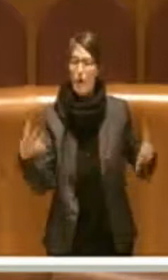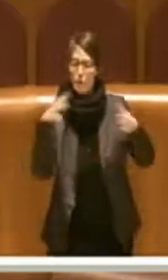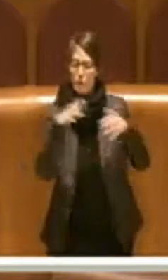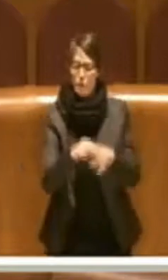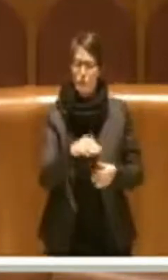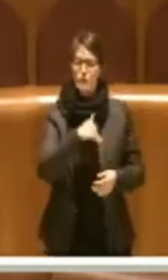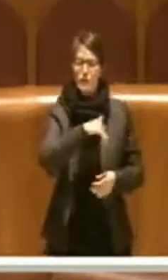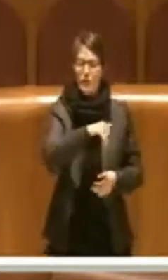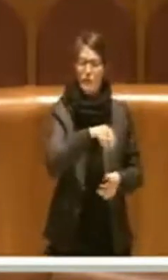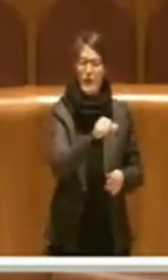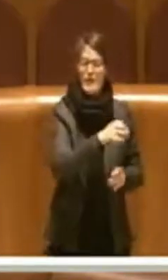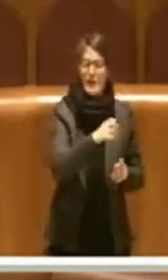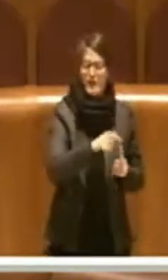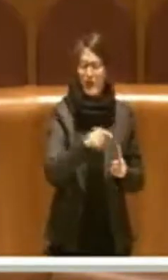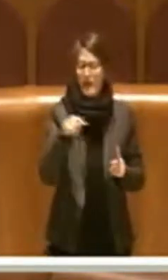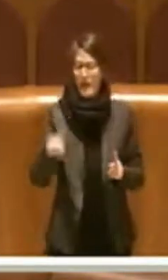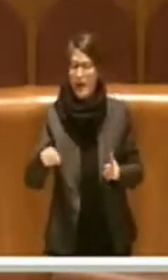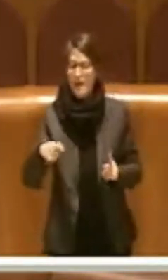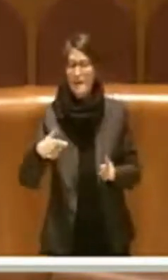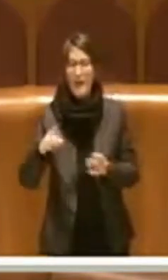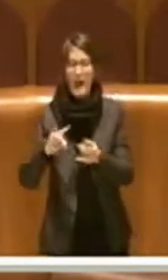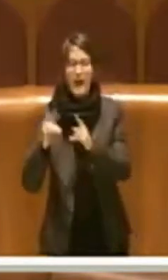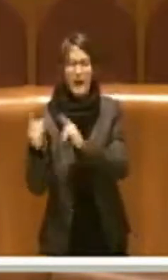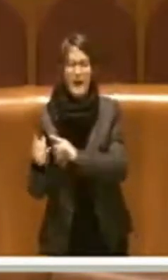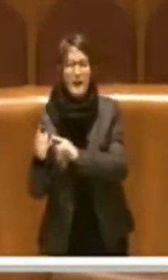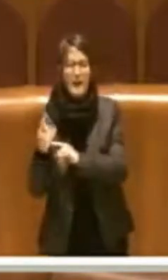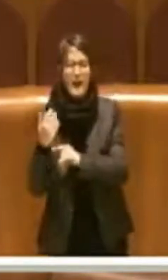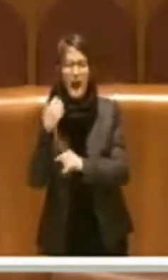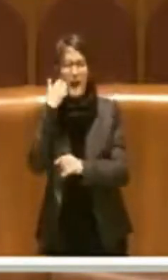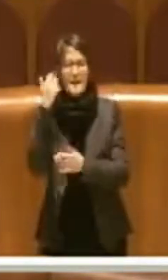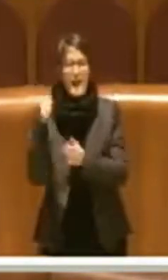Candida con Casal del Marmo all'altezza del raccordo, ma